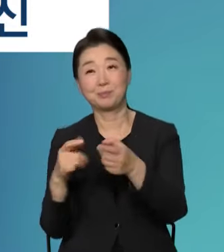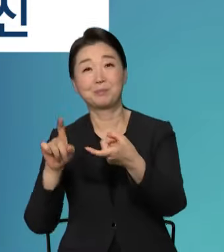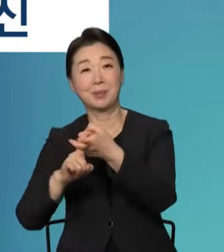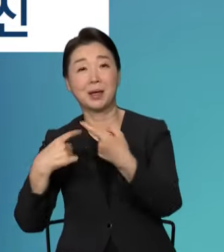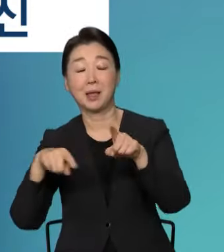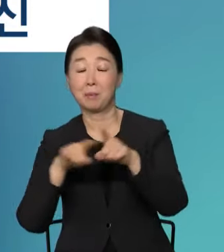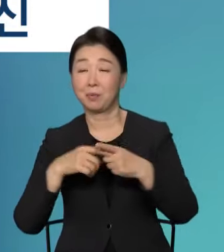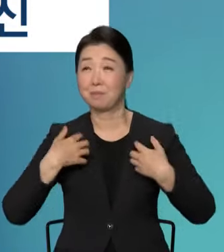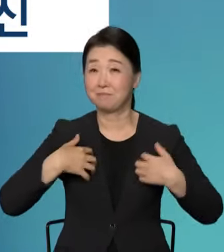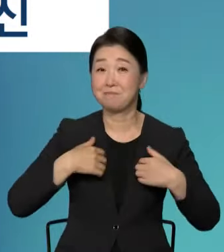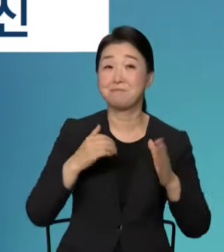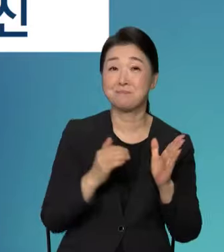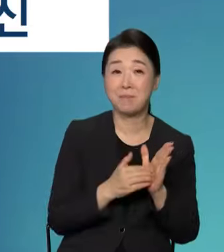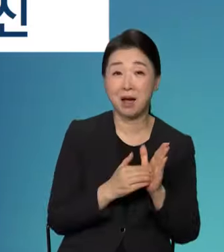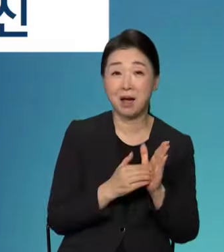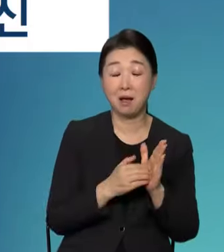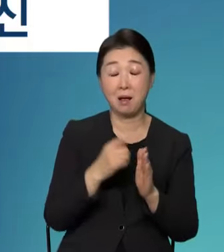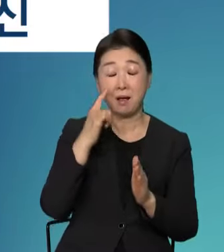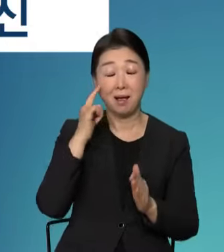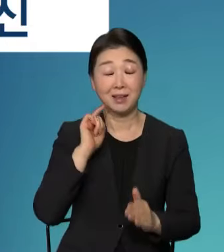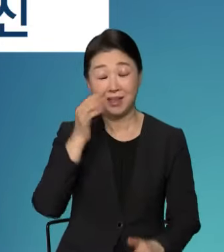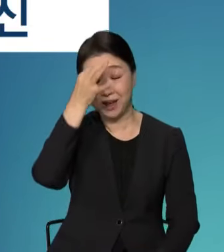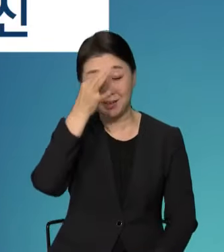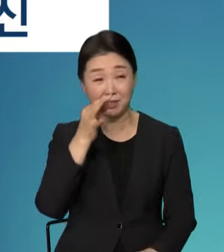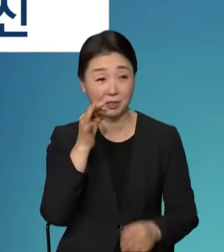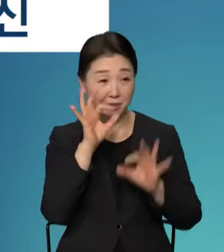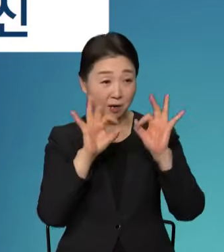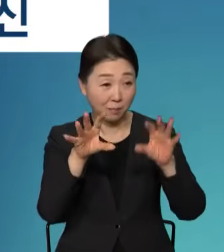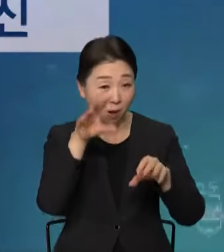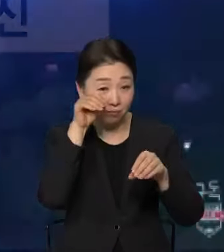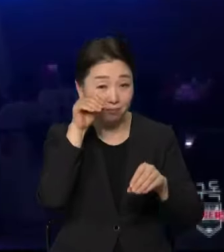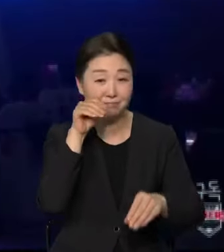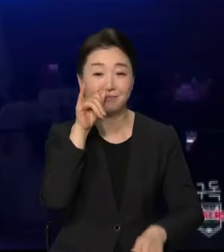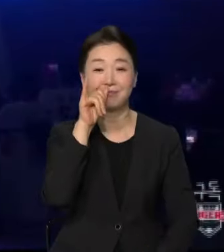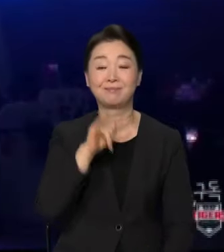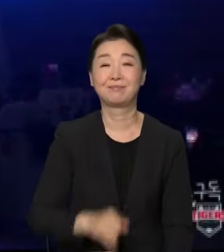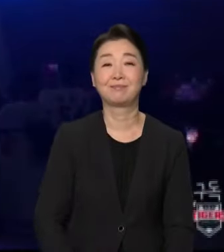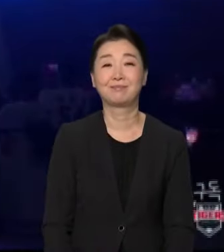나눴는데 눈을 뗄 수 없는 장기 자랑이 화제였습니다.